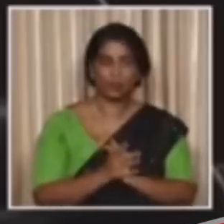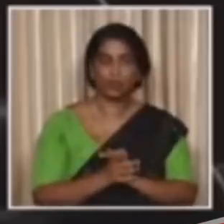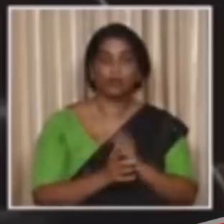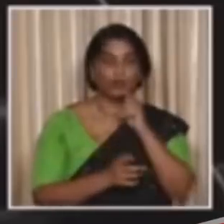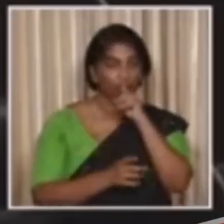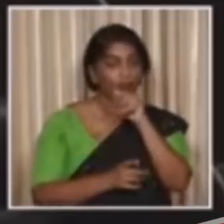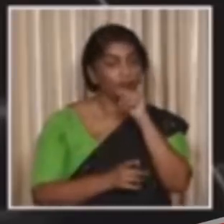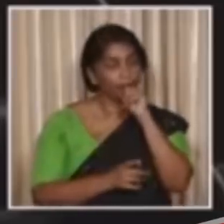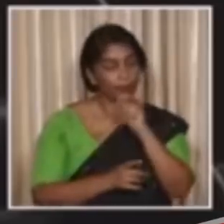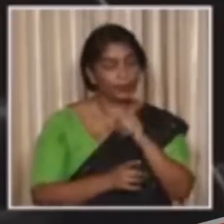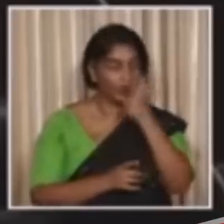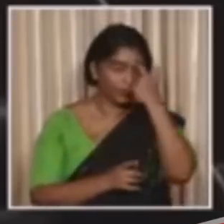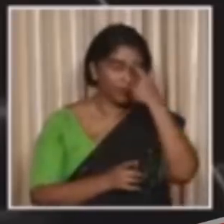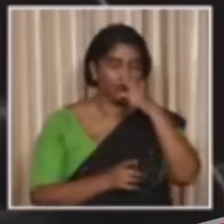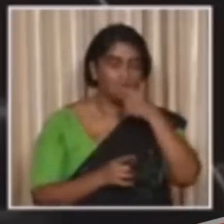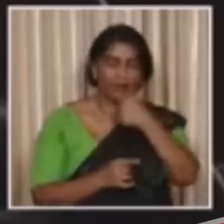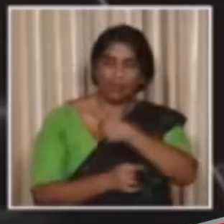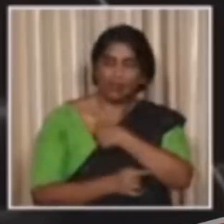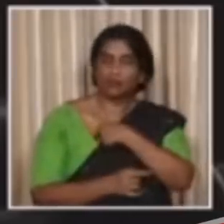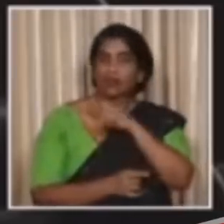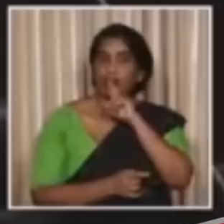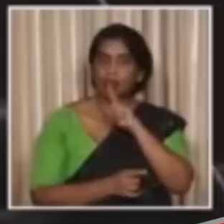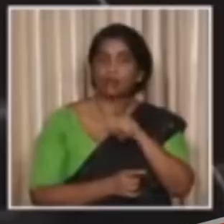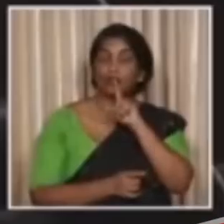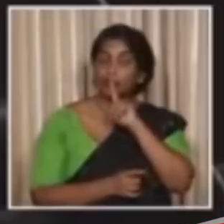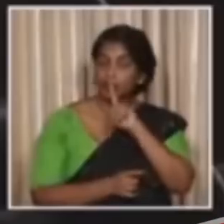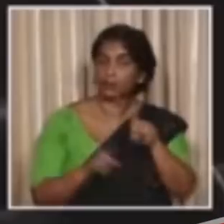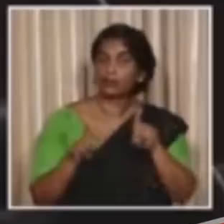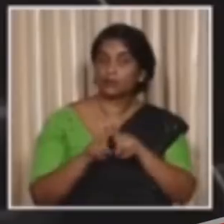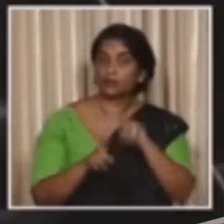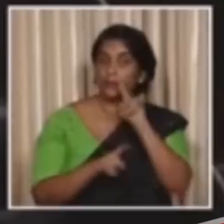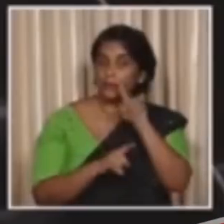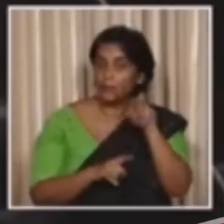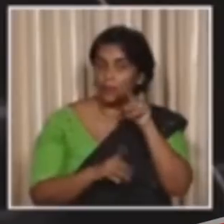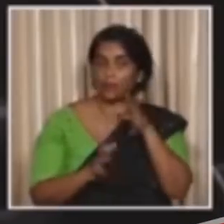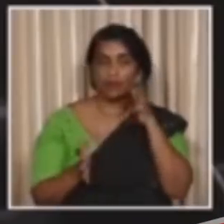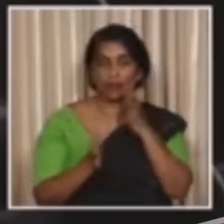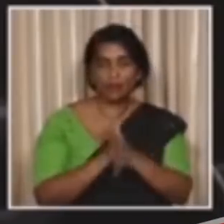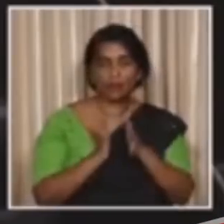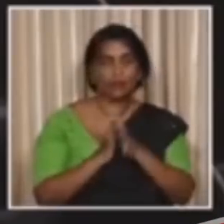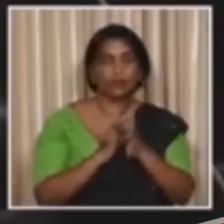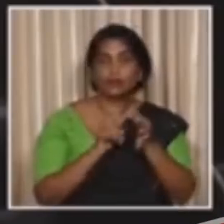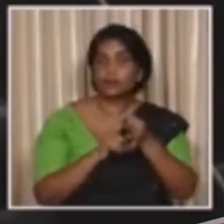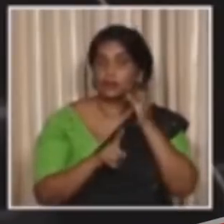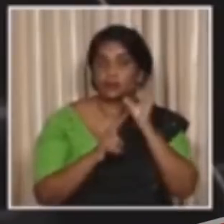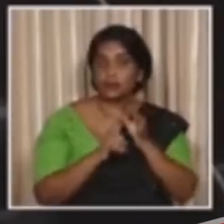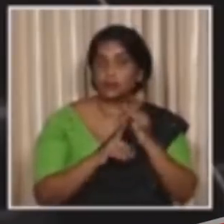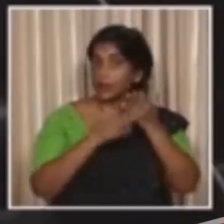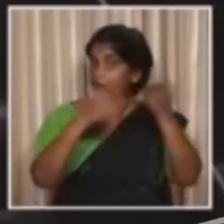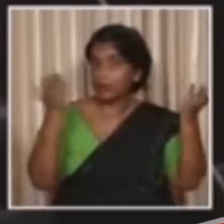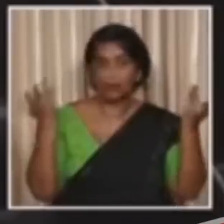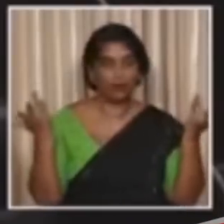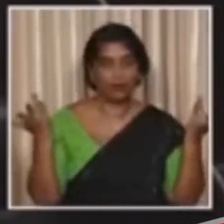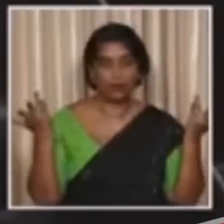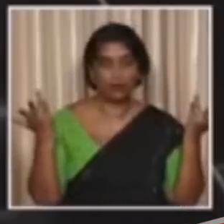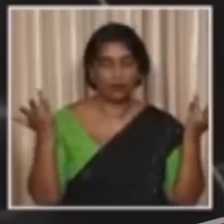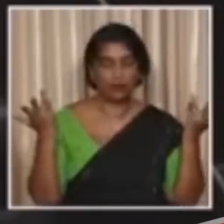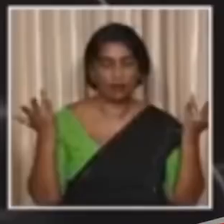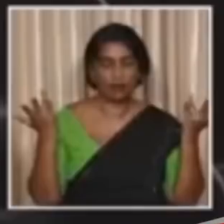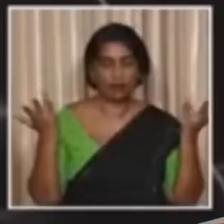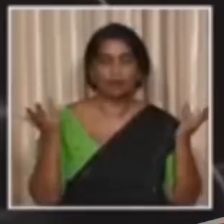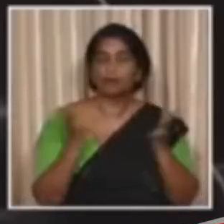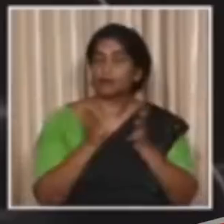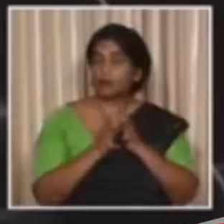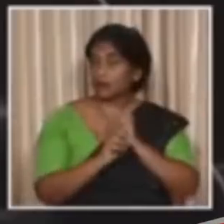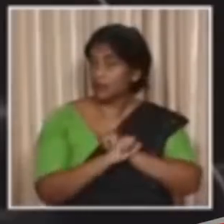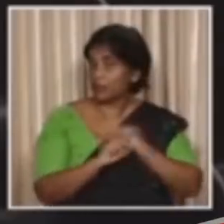ඔබතුමාගේ හෘද සාක්ෂියෙන් විමසන්න කැමති ඔය කියන විදිහේ වැරදි අඩුපාඩු තියෙන සභාපතිවරු තව කවුරුත් නැද්ද ඕන තරම්